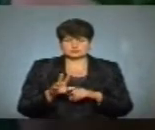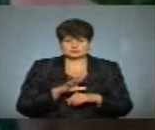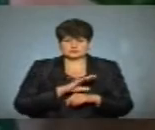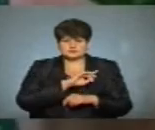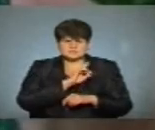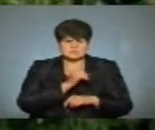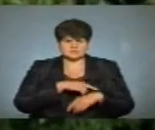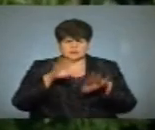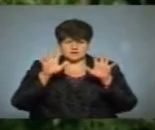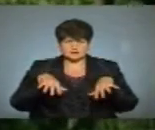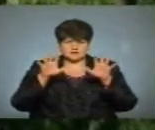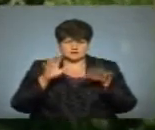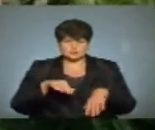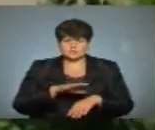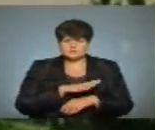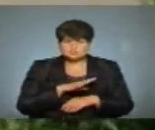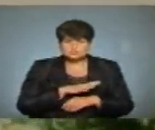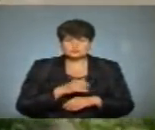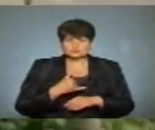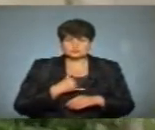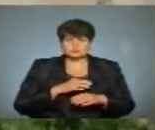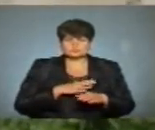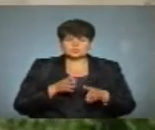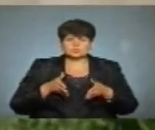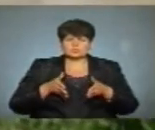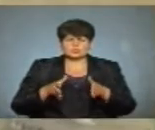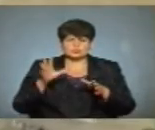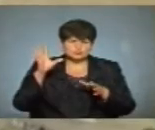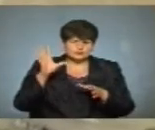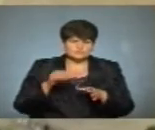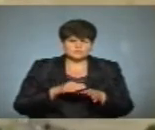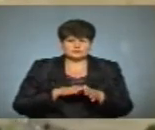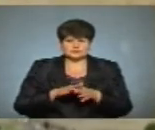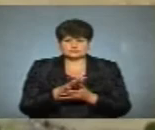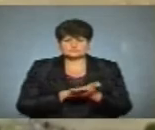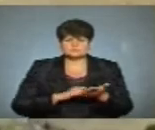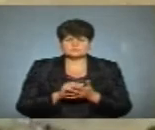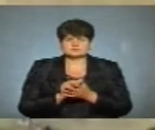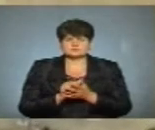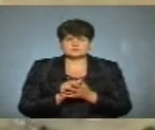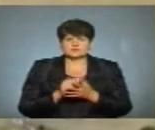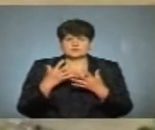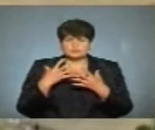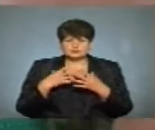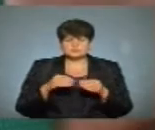Сильний дощ був. Це вже у нас було у городі все повністю. І ото робимо, вже піднімаємо все,